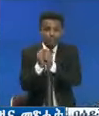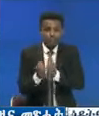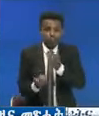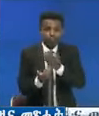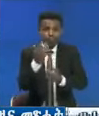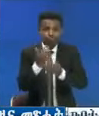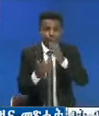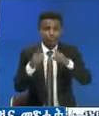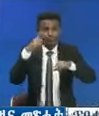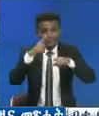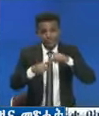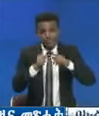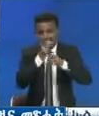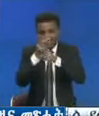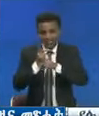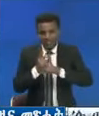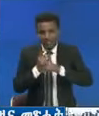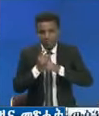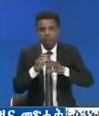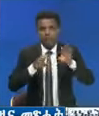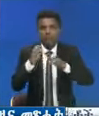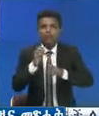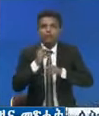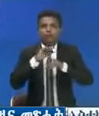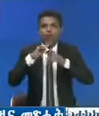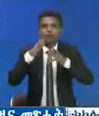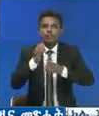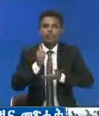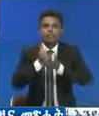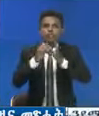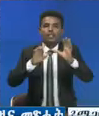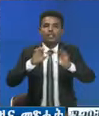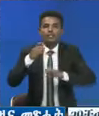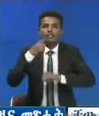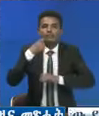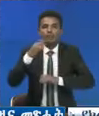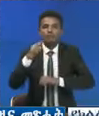ጥንቃቄ በማድረግ ሙያዊ እገዛ እያደረግን ነው ብለዋል። ብርቱካን ታየ።